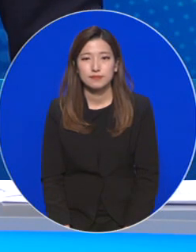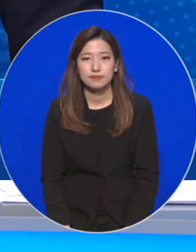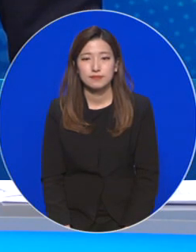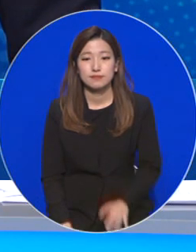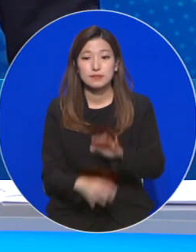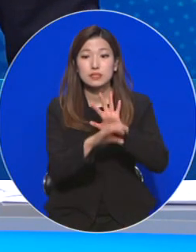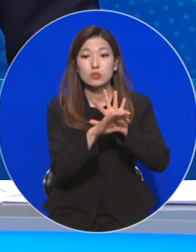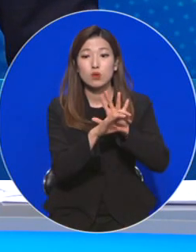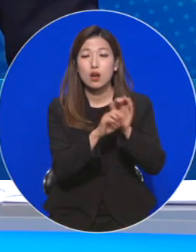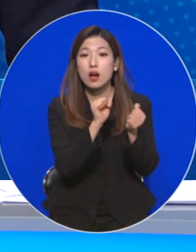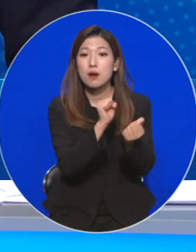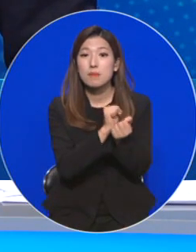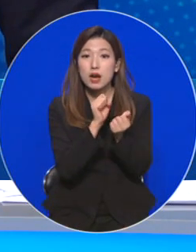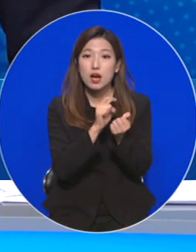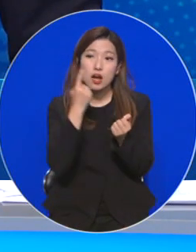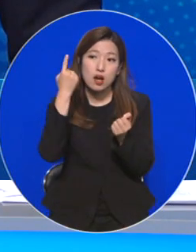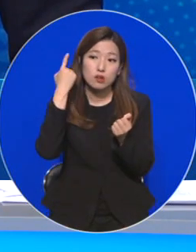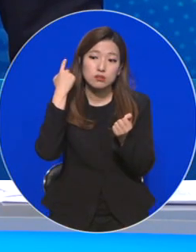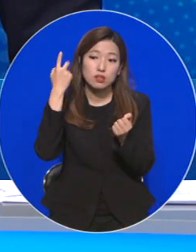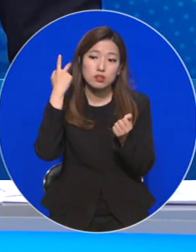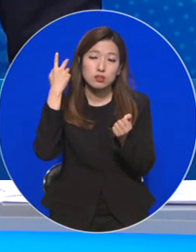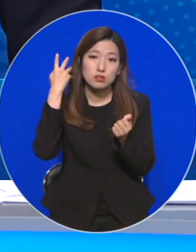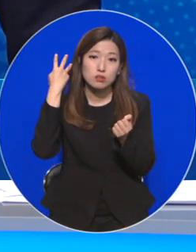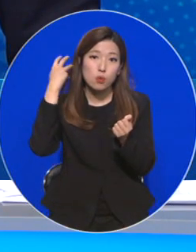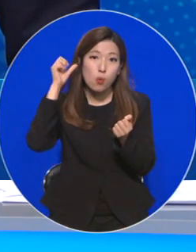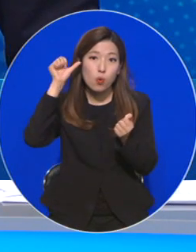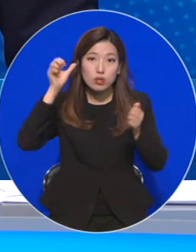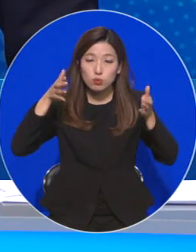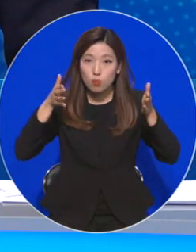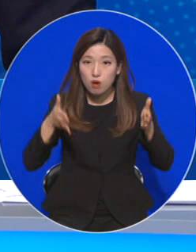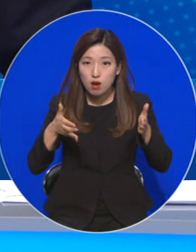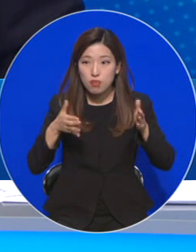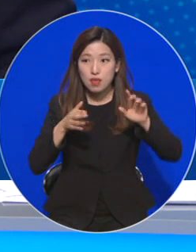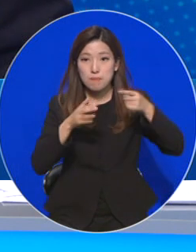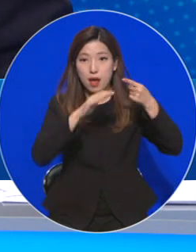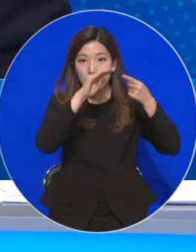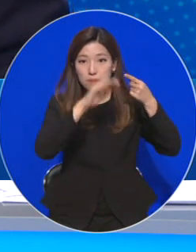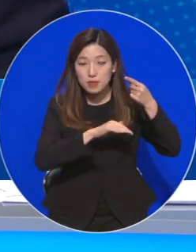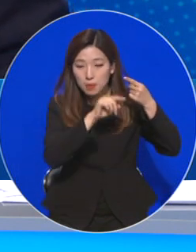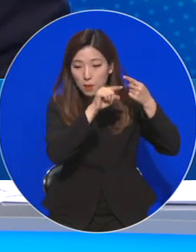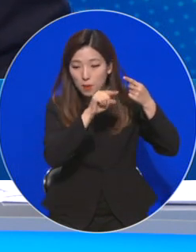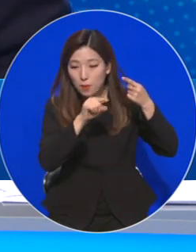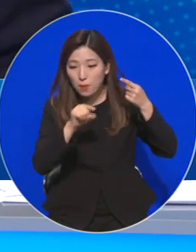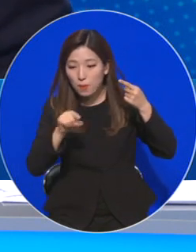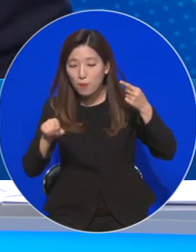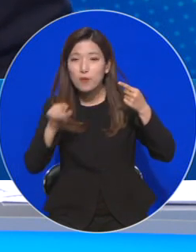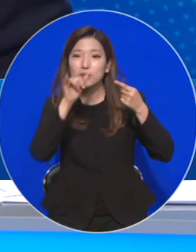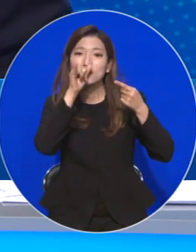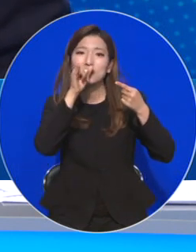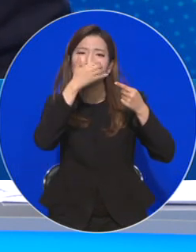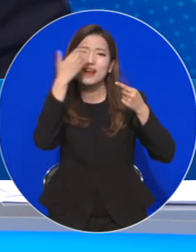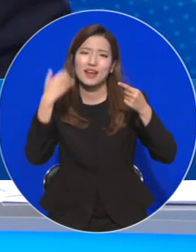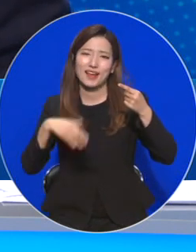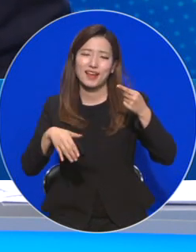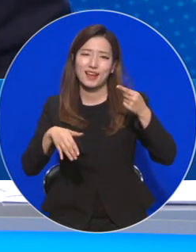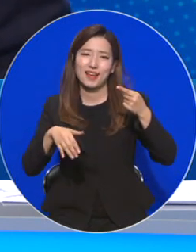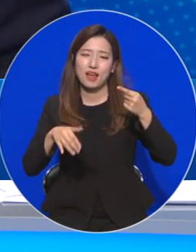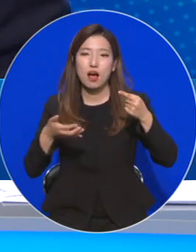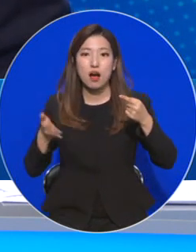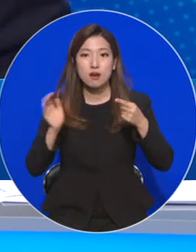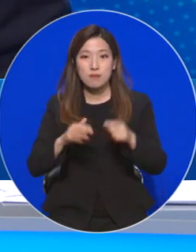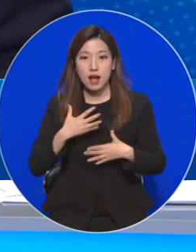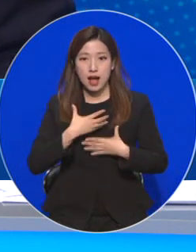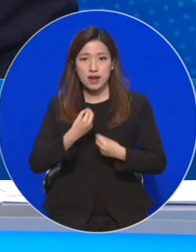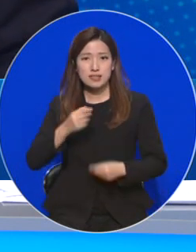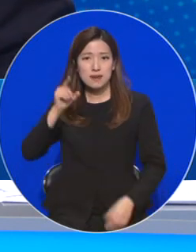고런 알고 신규 악 진짜 가다 셋째 두 자리수를 유지했습니다 방역당국은 감소 서에 접어들었지만 아직 안심하긴 이르다